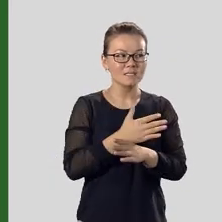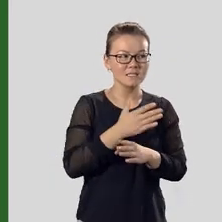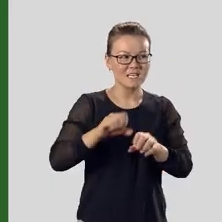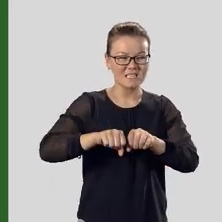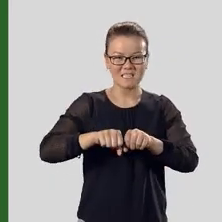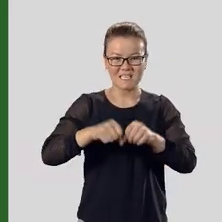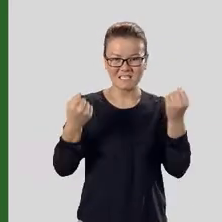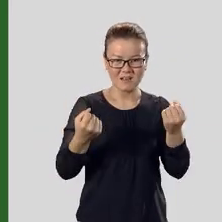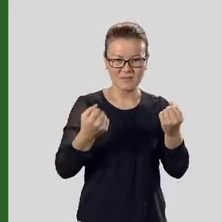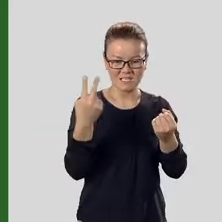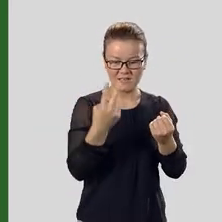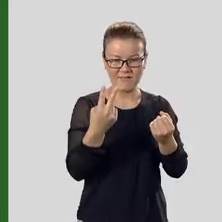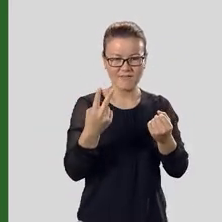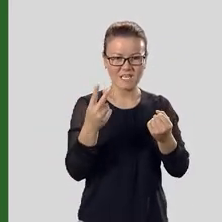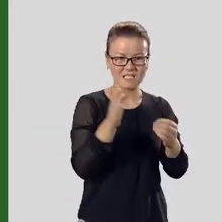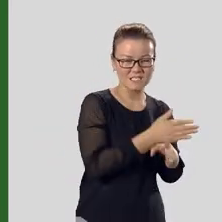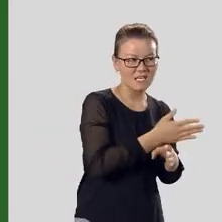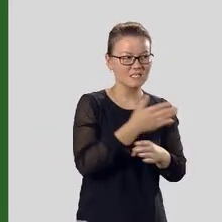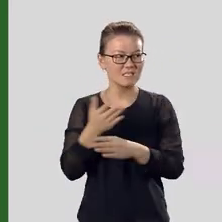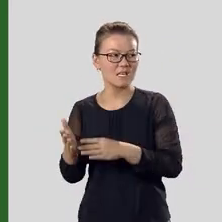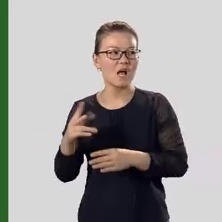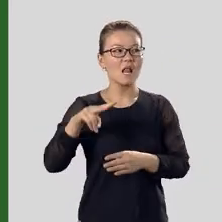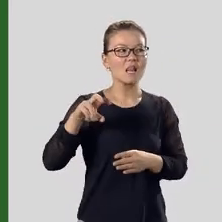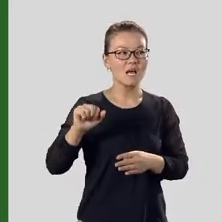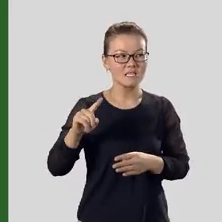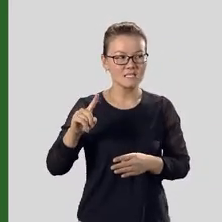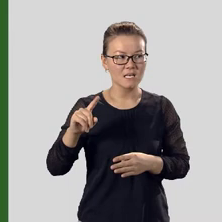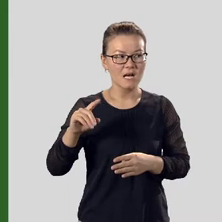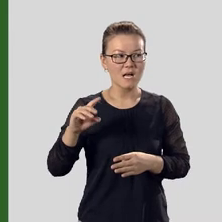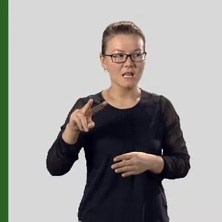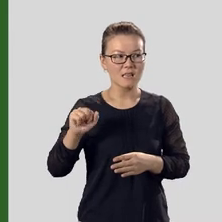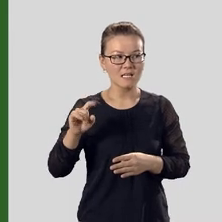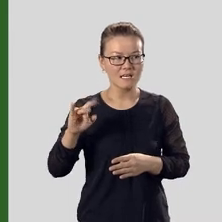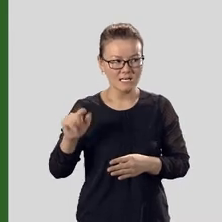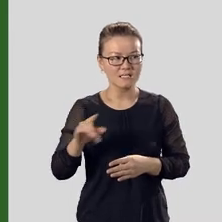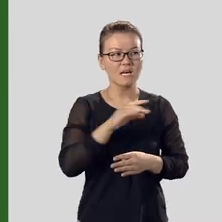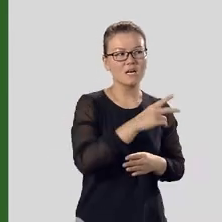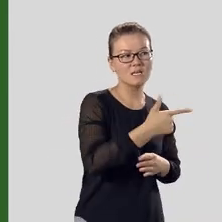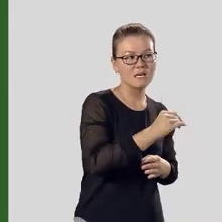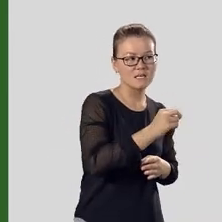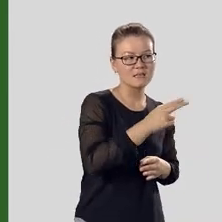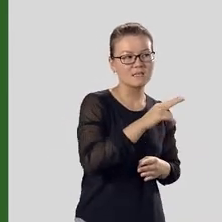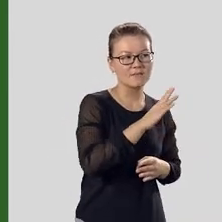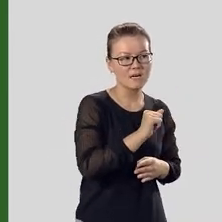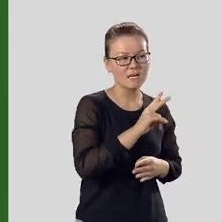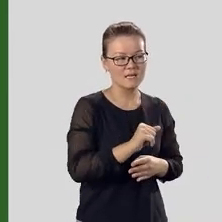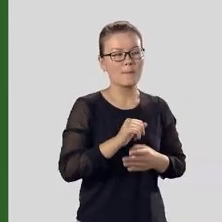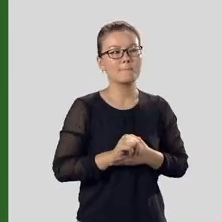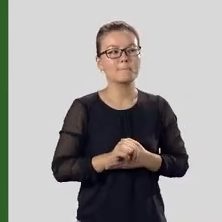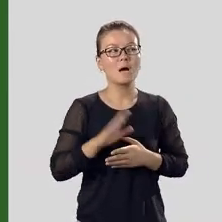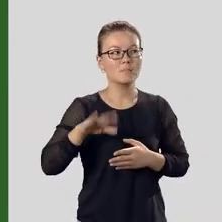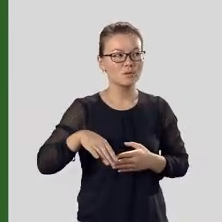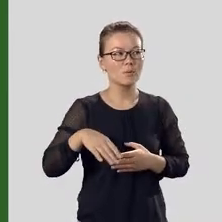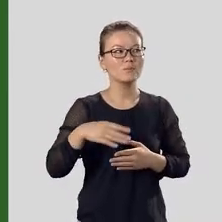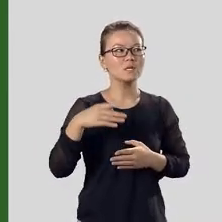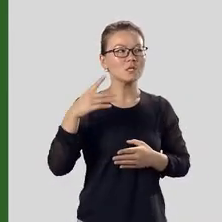и разделилась на две части – Лавразию и Гондвану, которые разделял океан Тетис. Еще